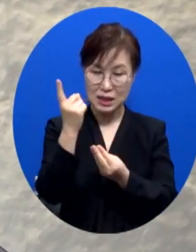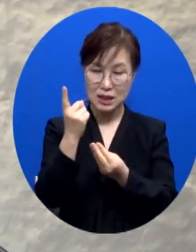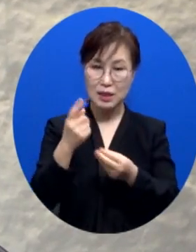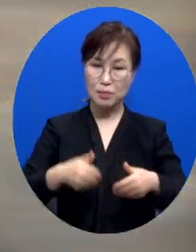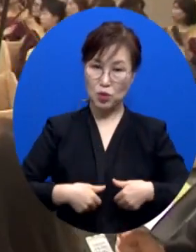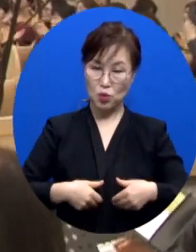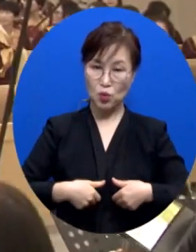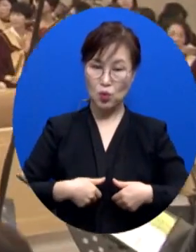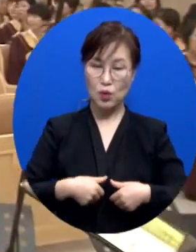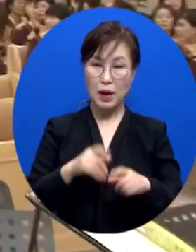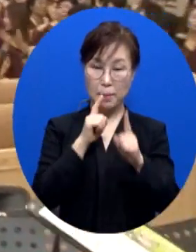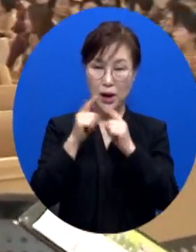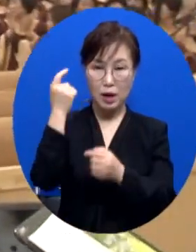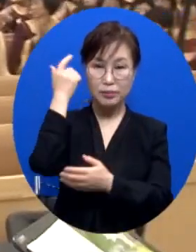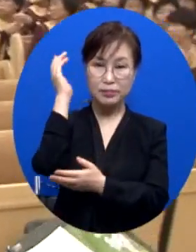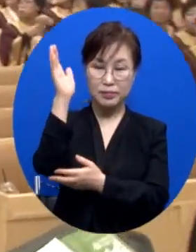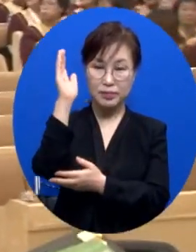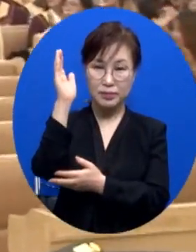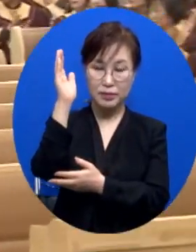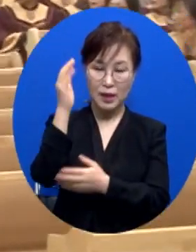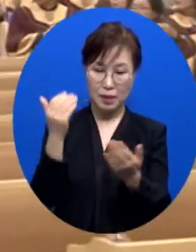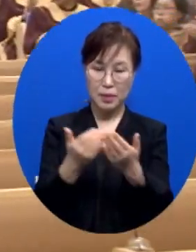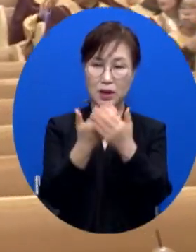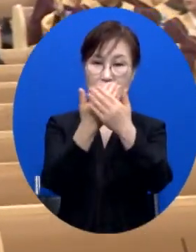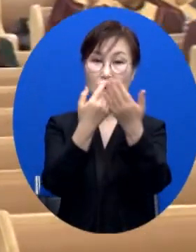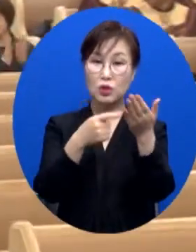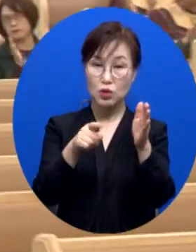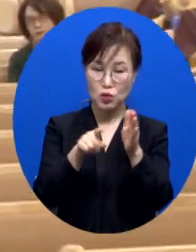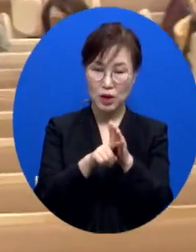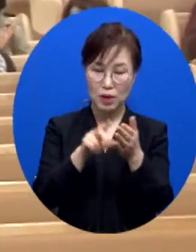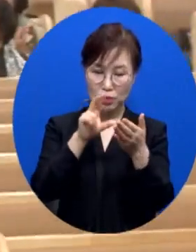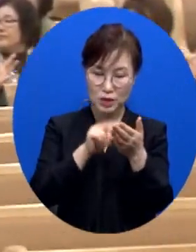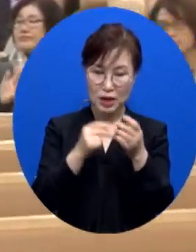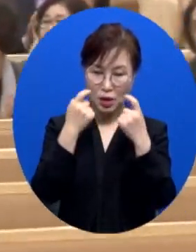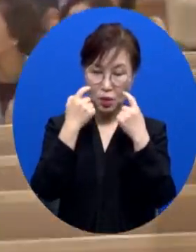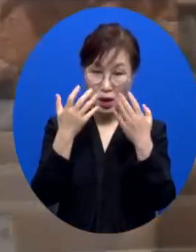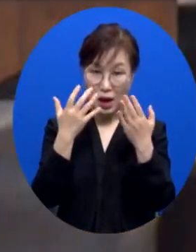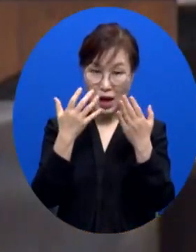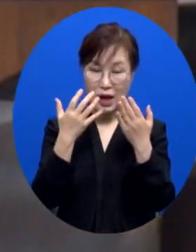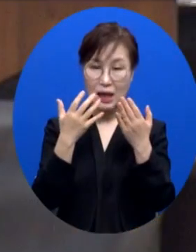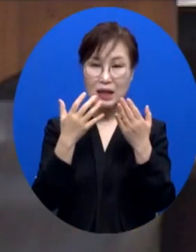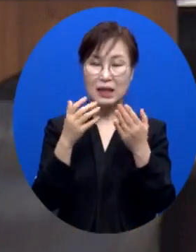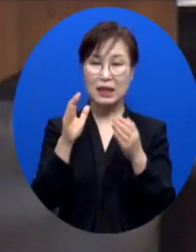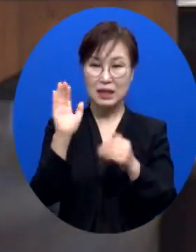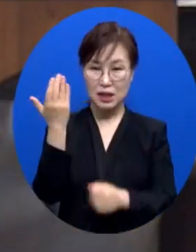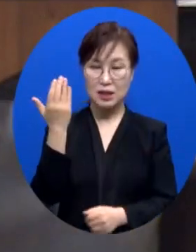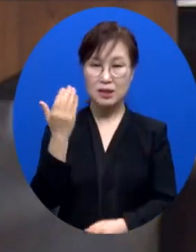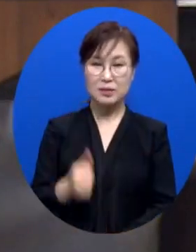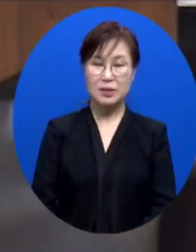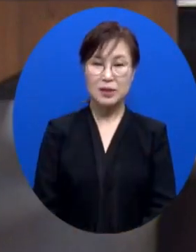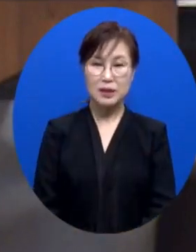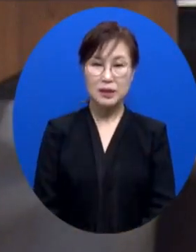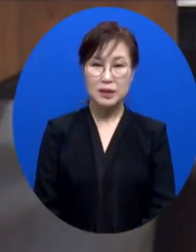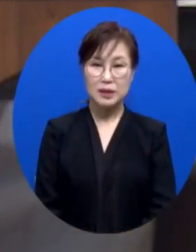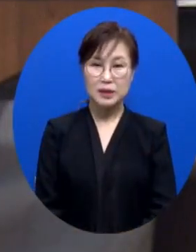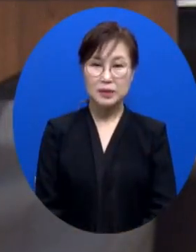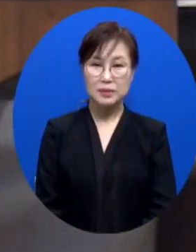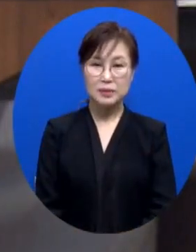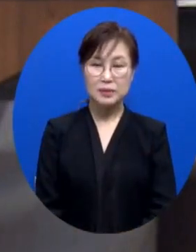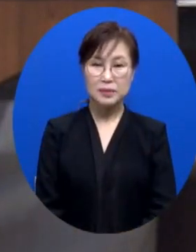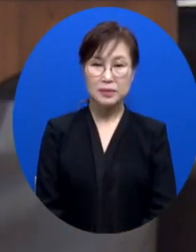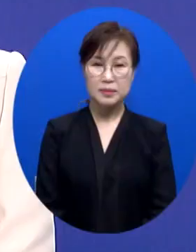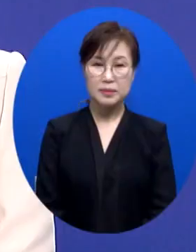미래 포럼. 한국 장로교회의 발전을 위한 과제들을 확인하는 시간이었습니다. CTS 뉴스 최대진입니다.